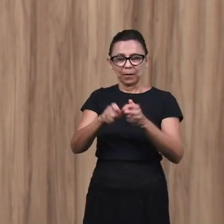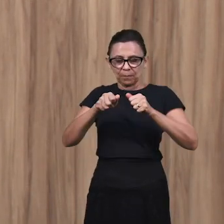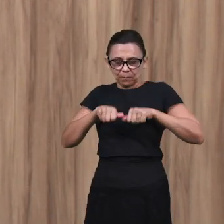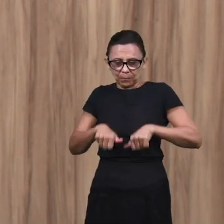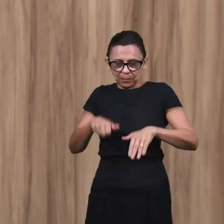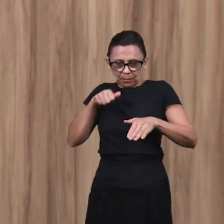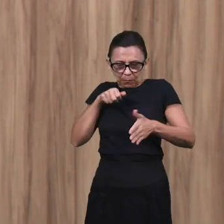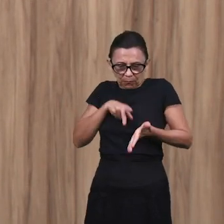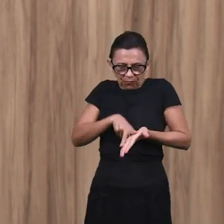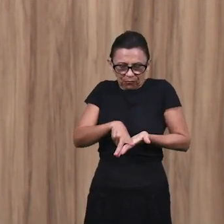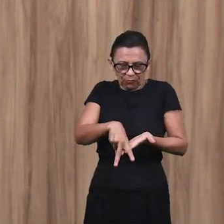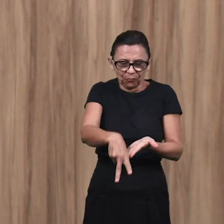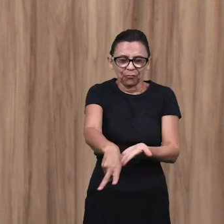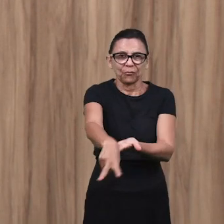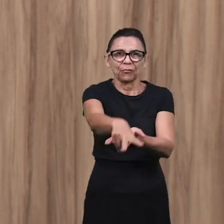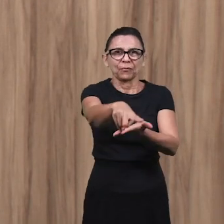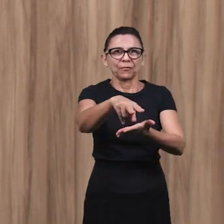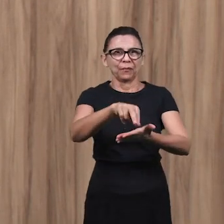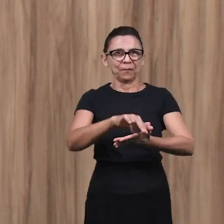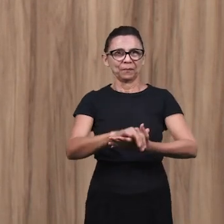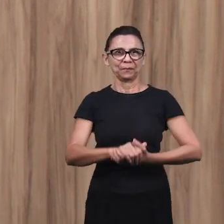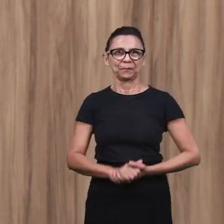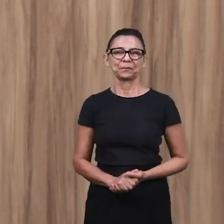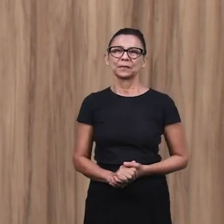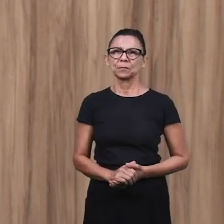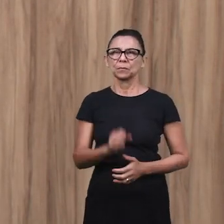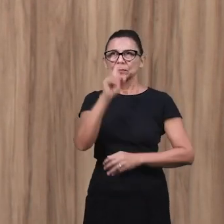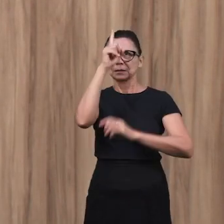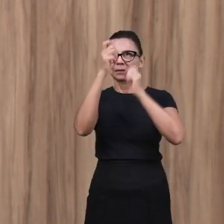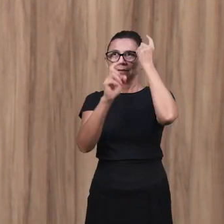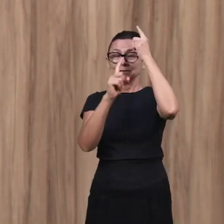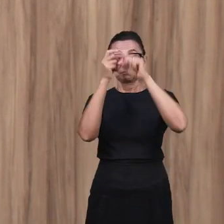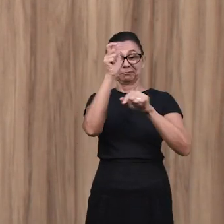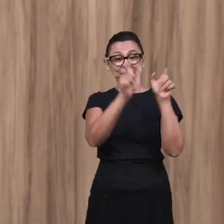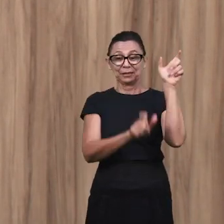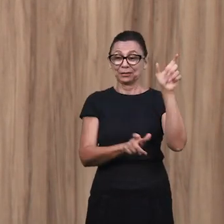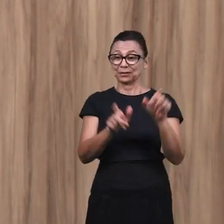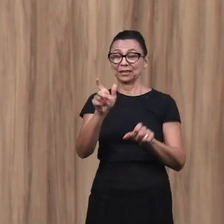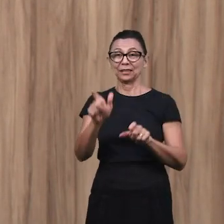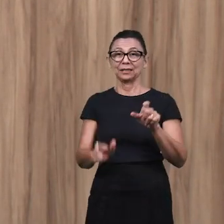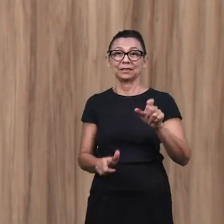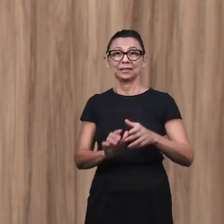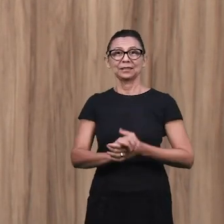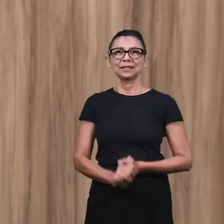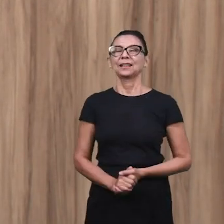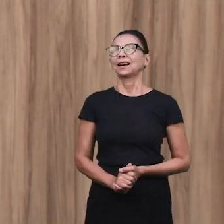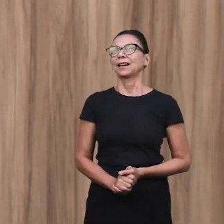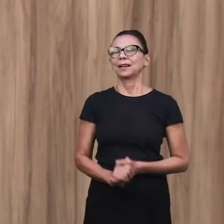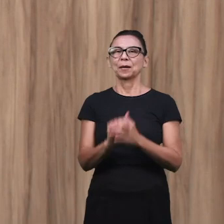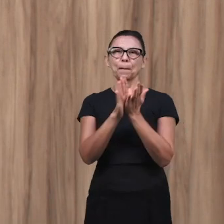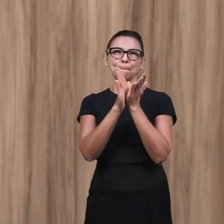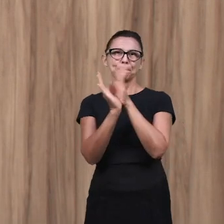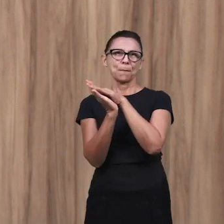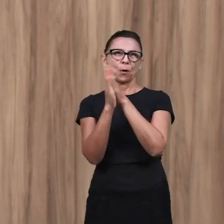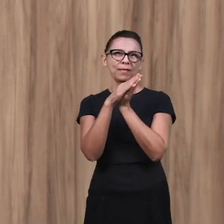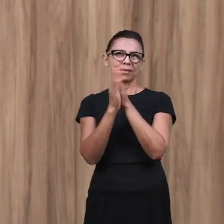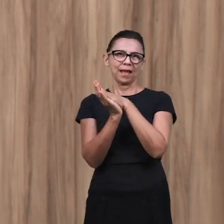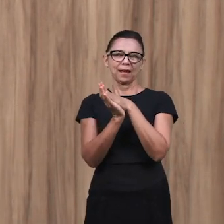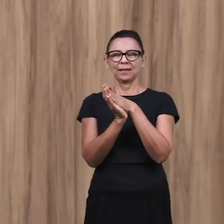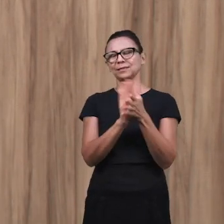glissade dans le gazon. Nous pouvons créer des personnages avec des éléments de la nature, que ce soit